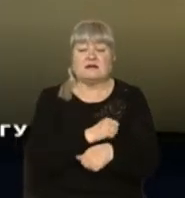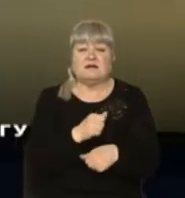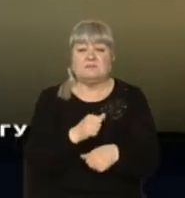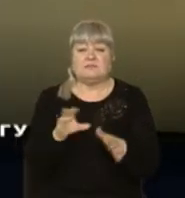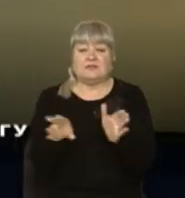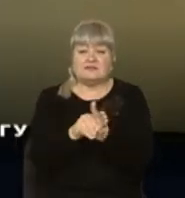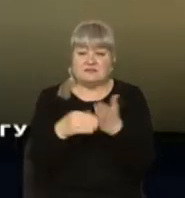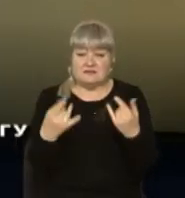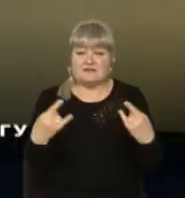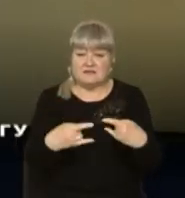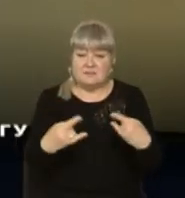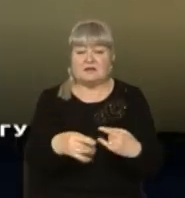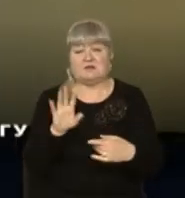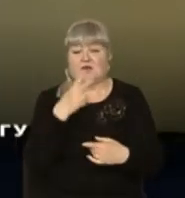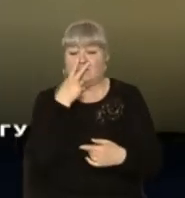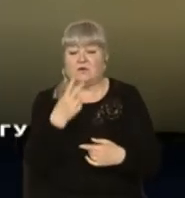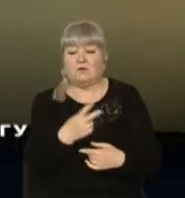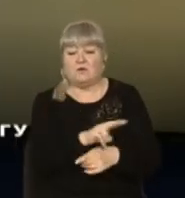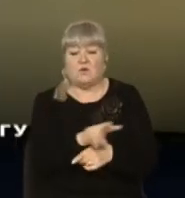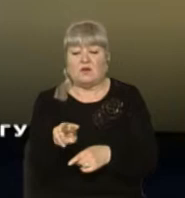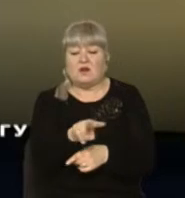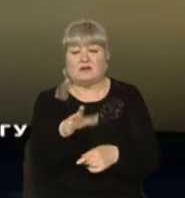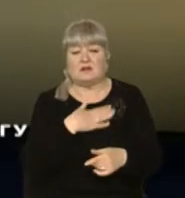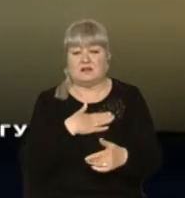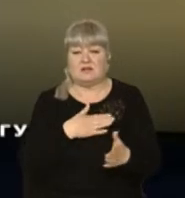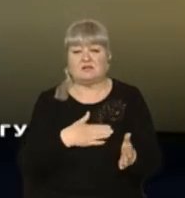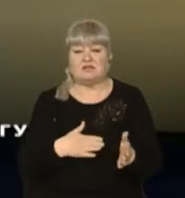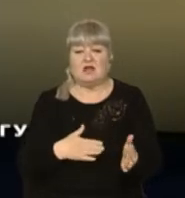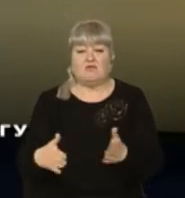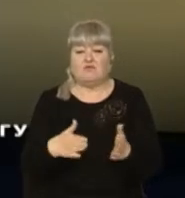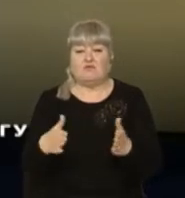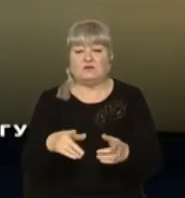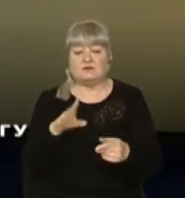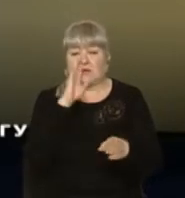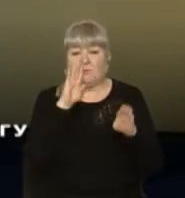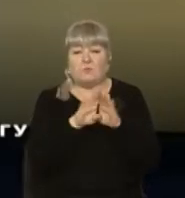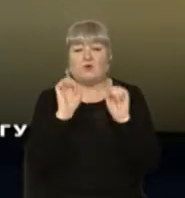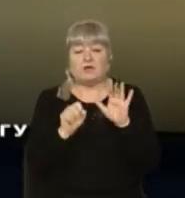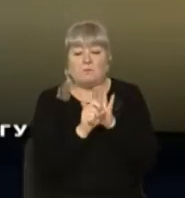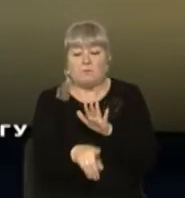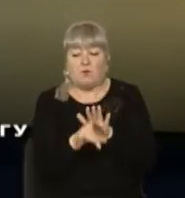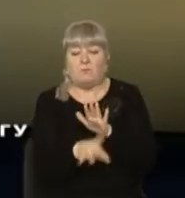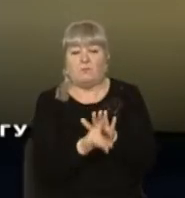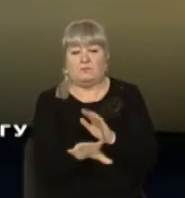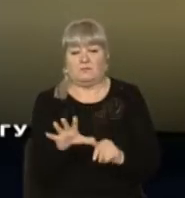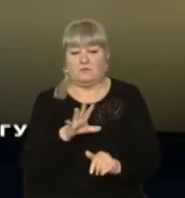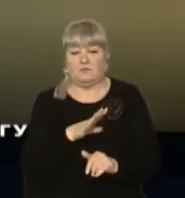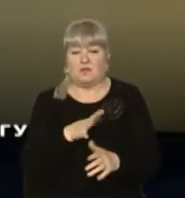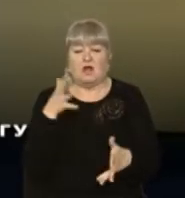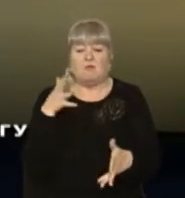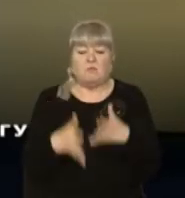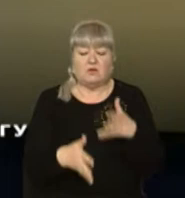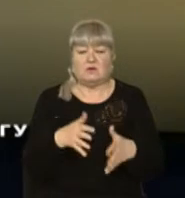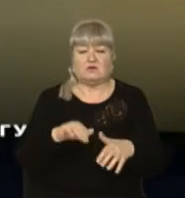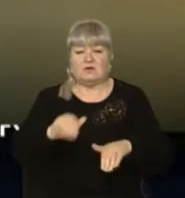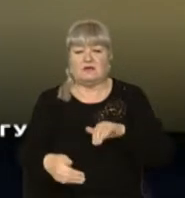вулиці, просто проїхати неможливо. Це просто виглядає, якби якимись бомбами збомбили всю вулицю. Ні проїхати, ні пройти. Болото,